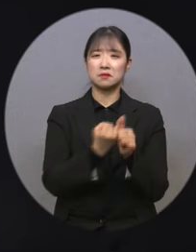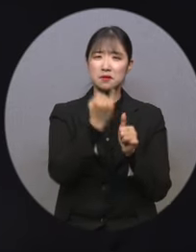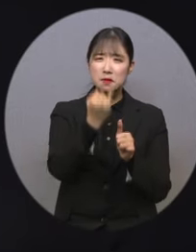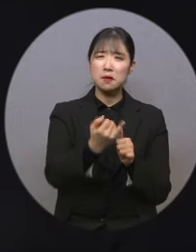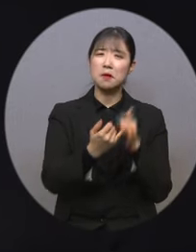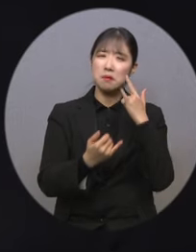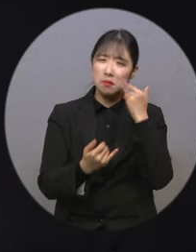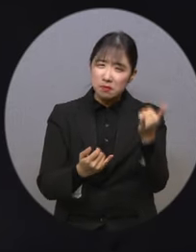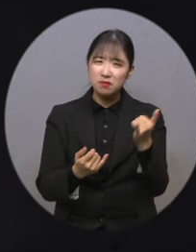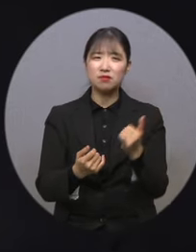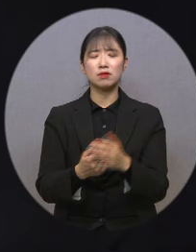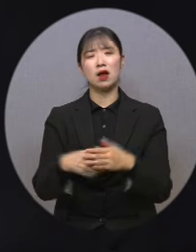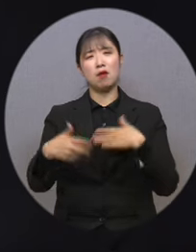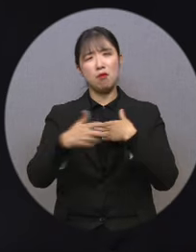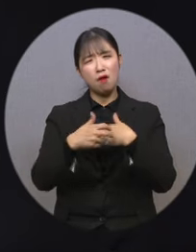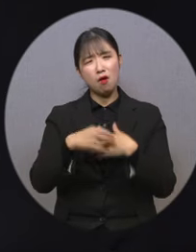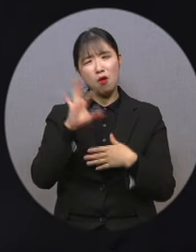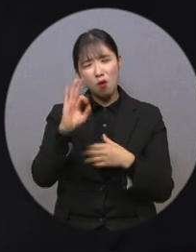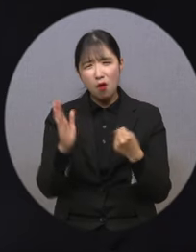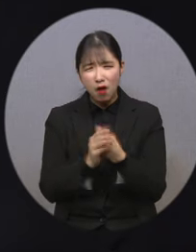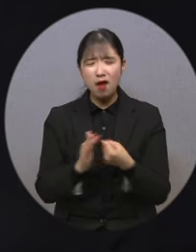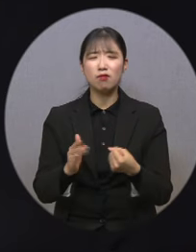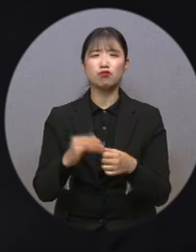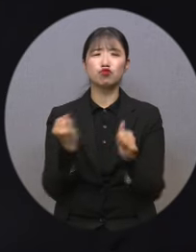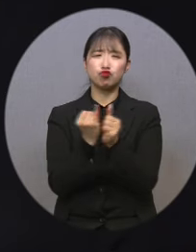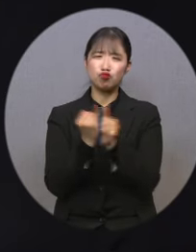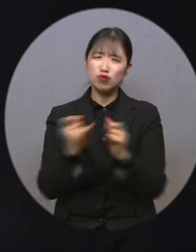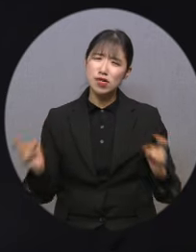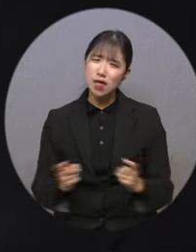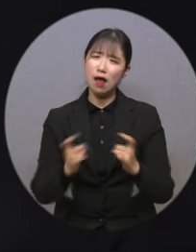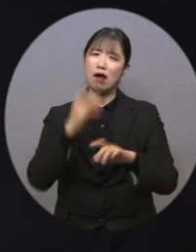장모, 요양병원비 가지고 부부가 싸움이 붙어가 이혼해요?